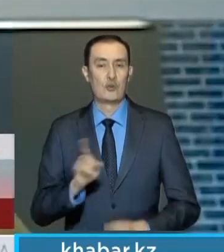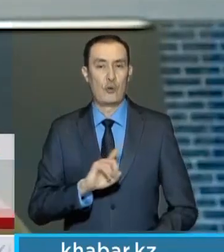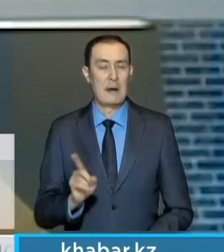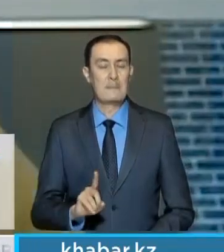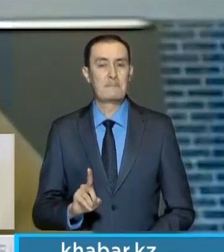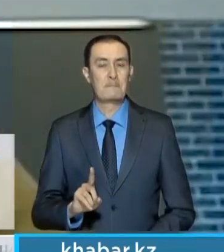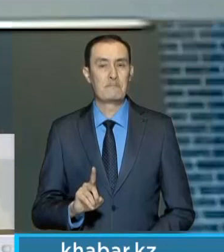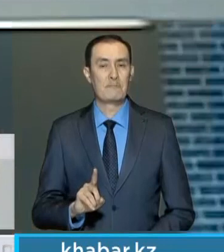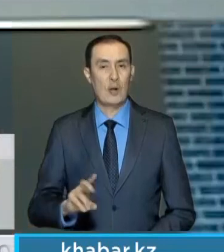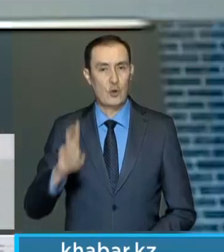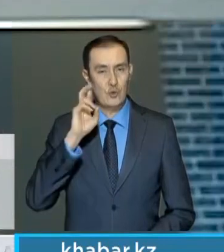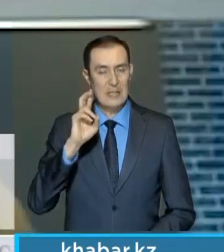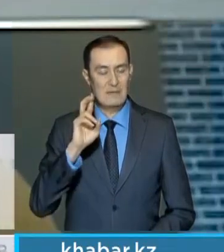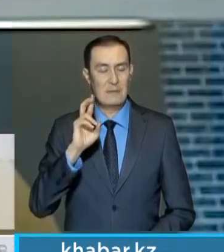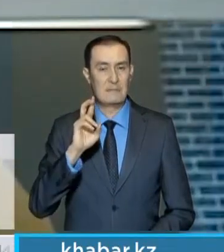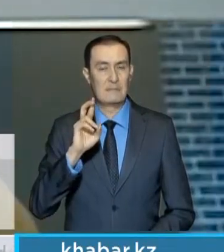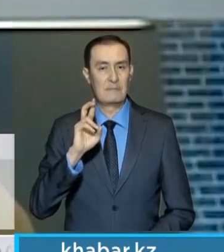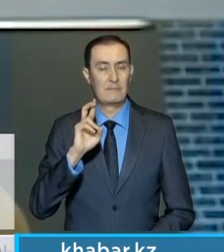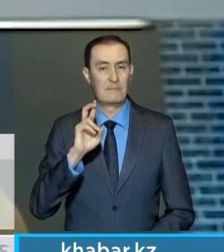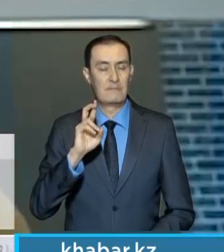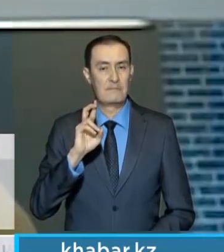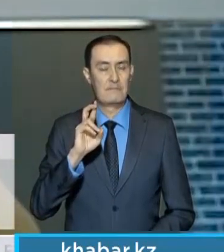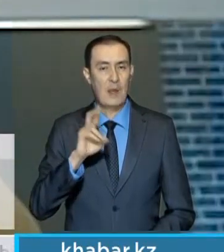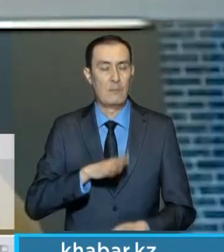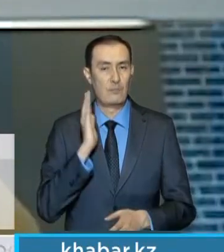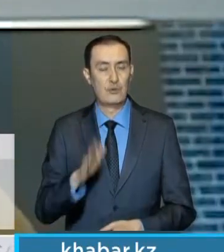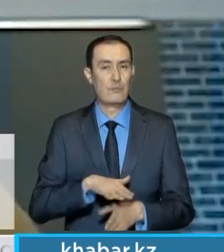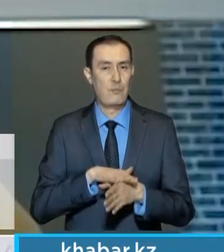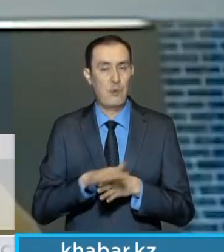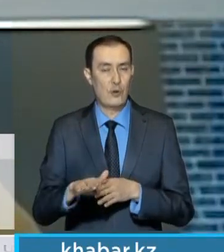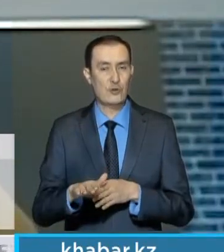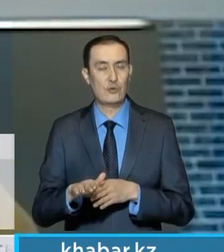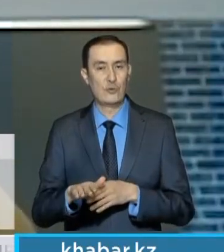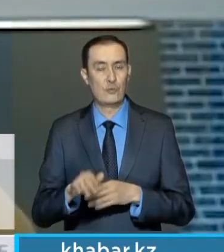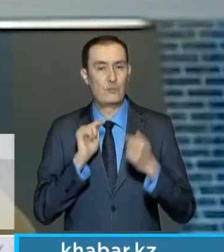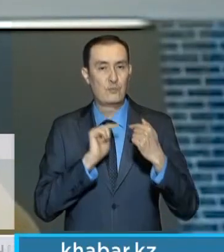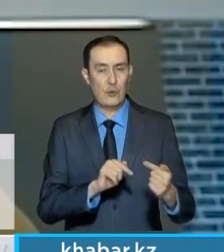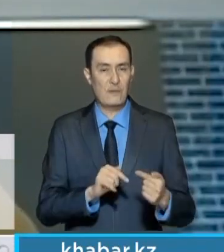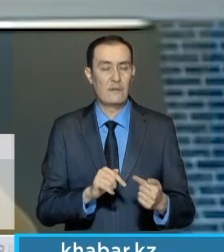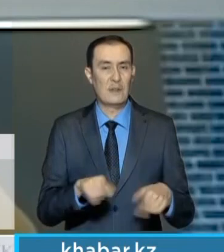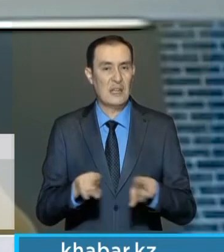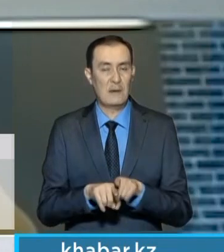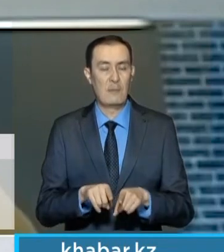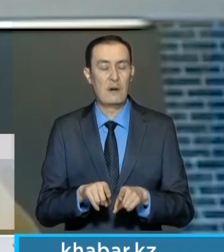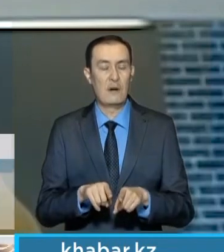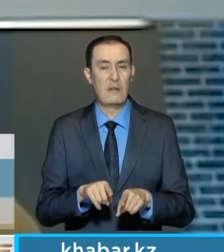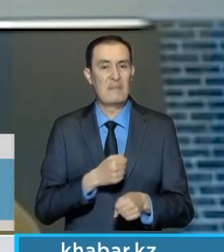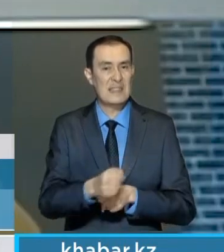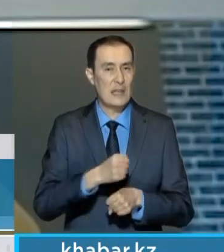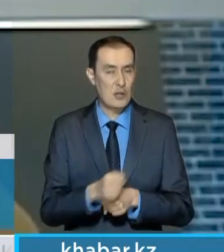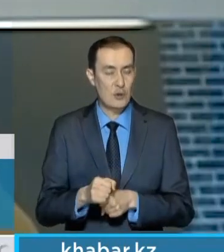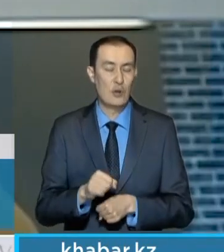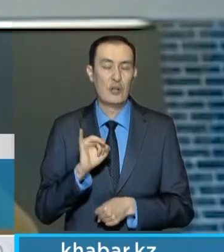позиционированию государства которое полностью нетерпимо относится к любым формам насилия да